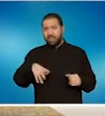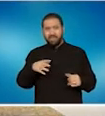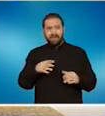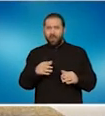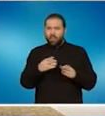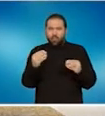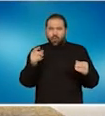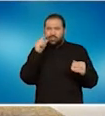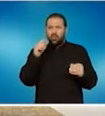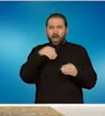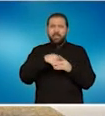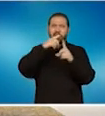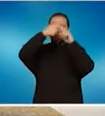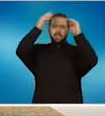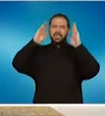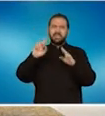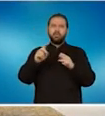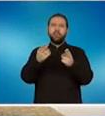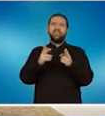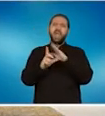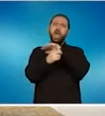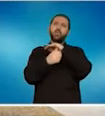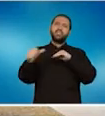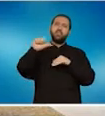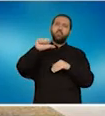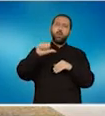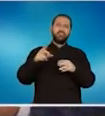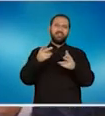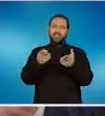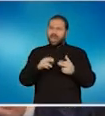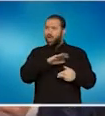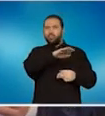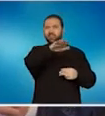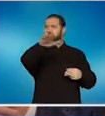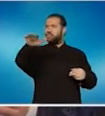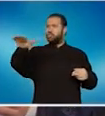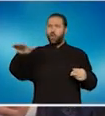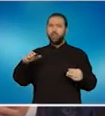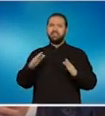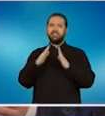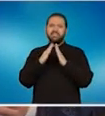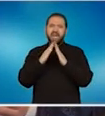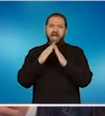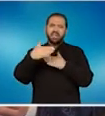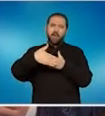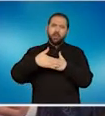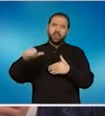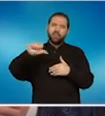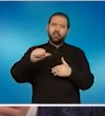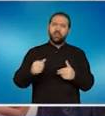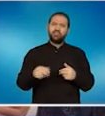plină biserica și nu veneau doar din Ploiești. Din satele... Veneau de jur, din toate comunele, de jur împrejur.